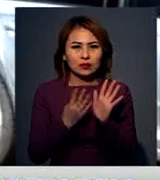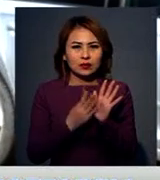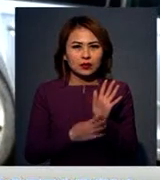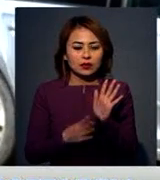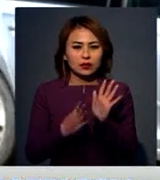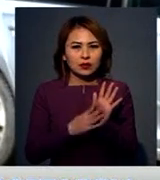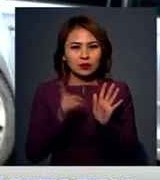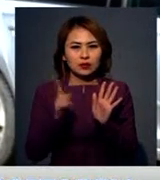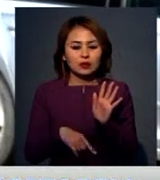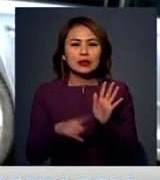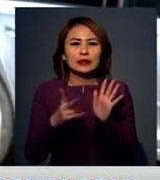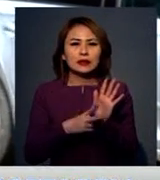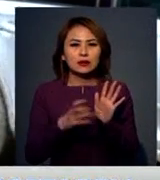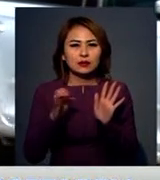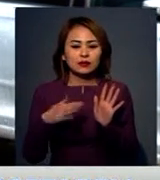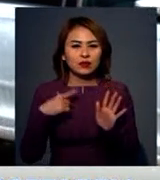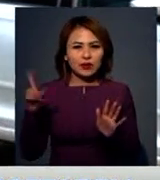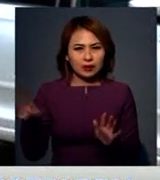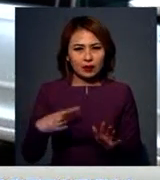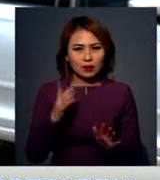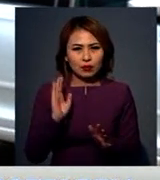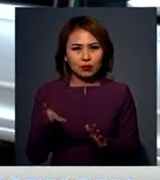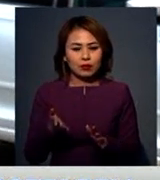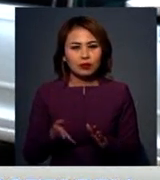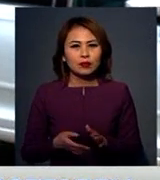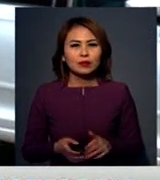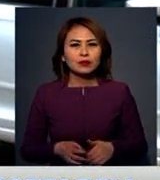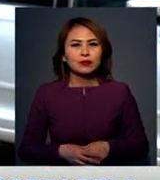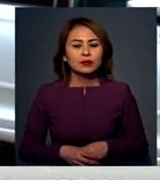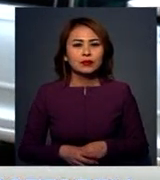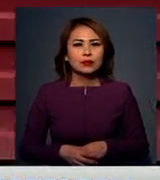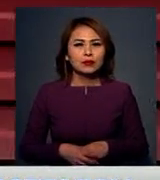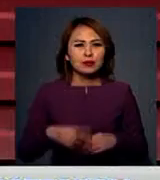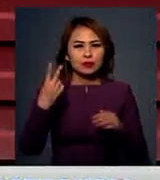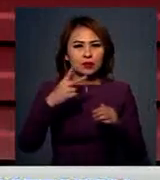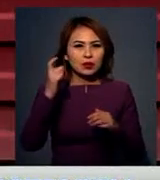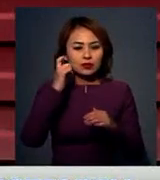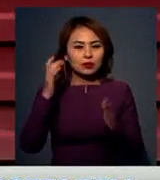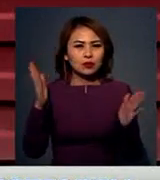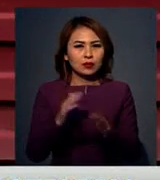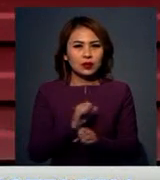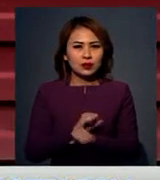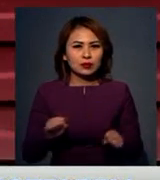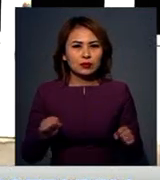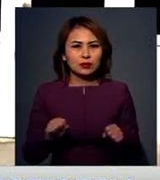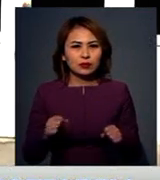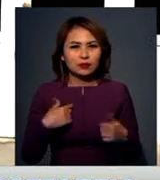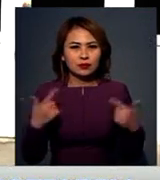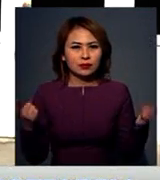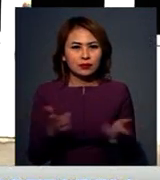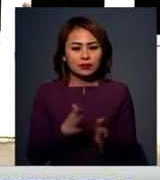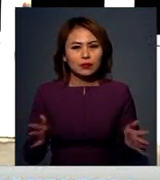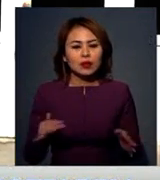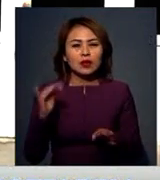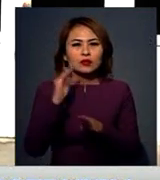99-дың 2-ші бабын тіреп кететін. Жаза. 20 жылдан төмен болмау керек. Келісе алмаймын мен.